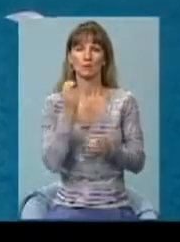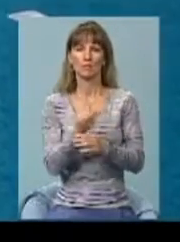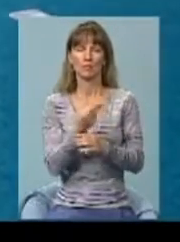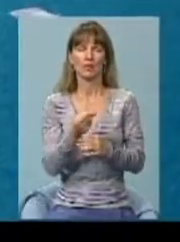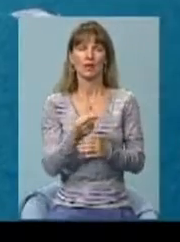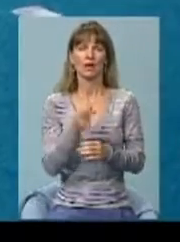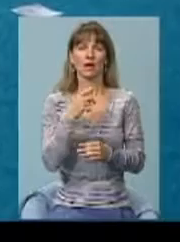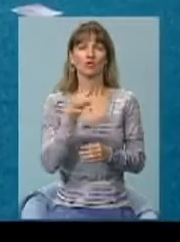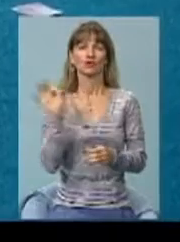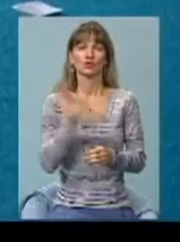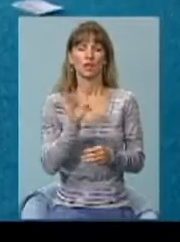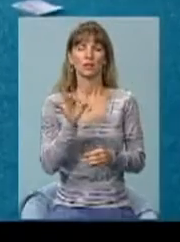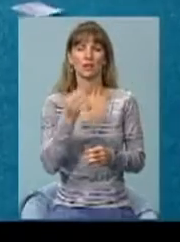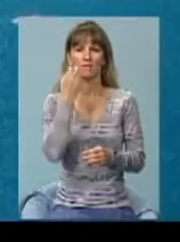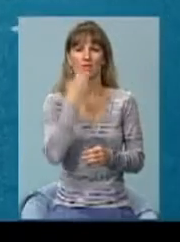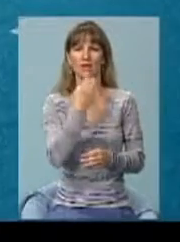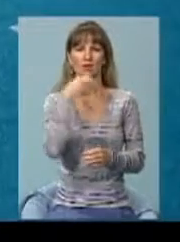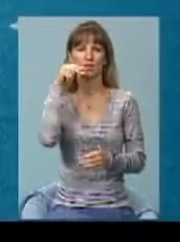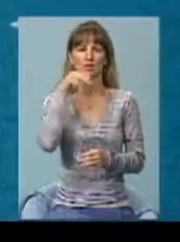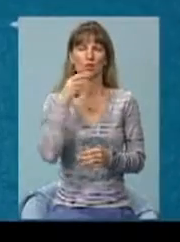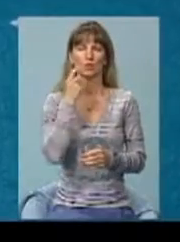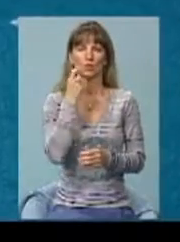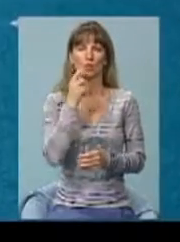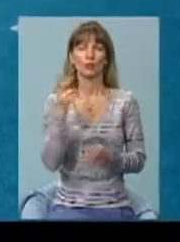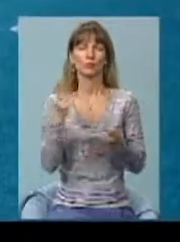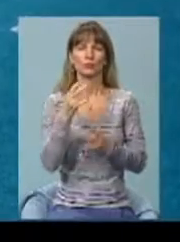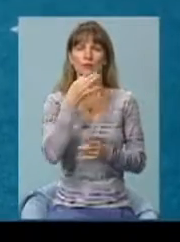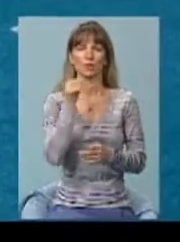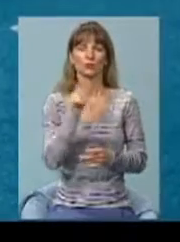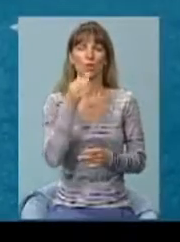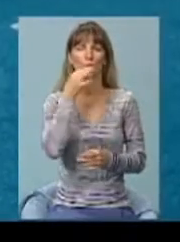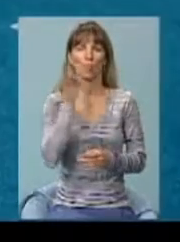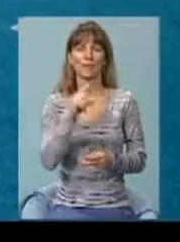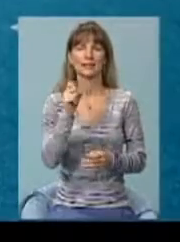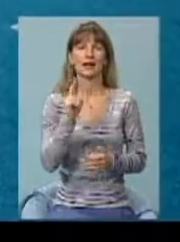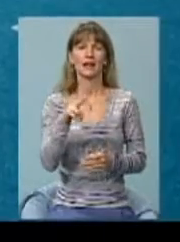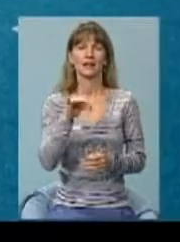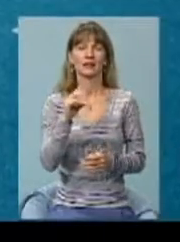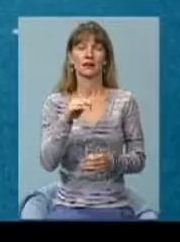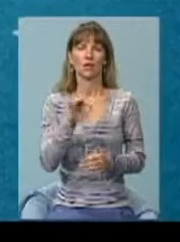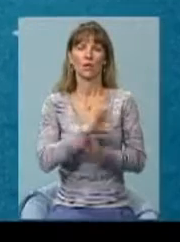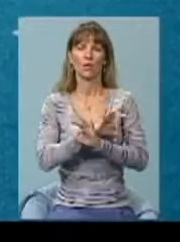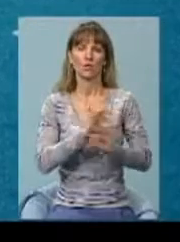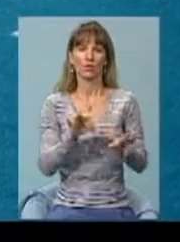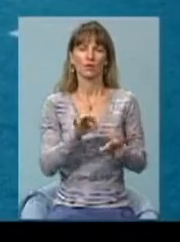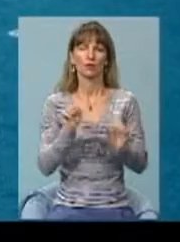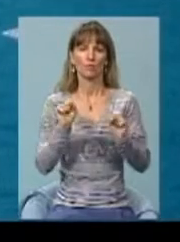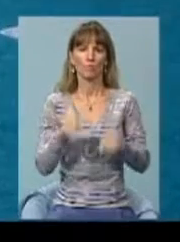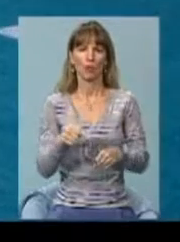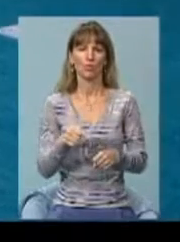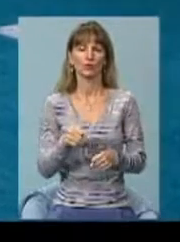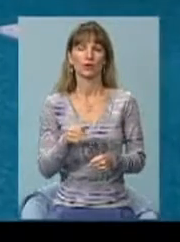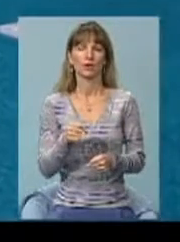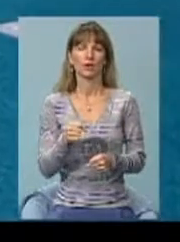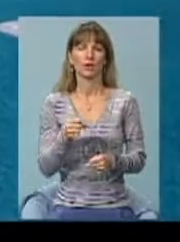ретельно виривають плазунам отруйні зуби. Проте слід визнати, що досвідчені заклинателі чудово справляються із такими отруйними